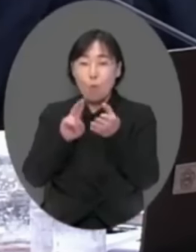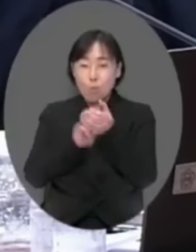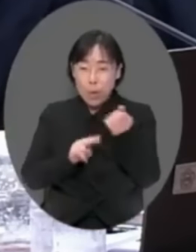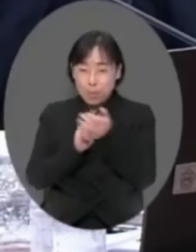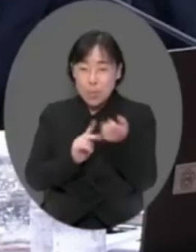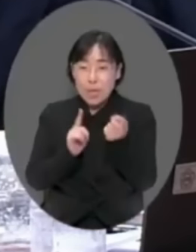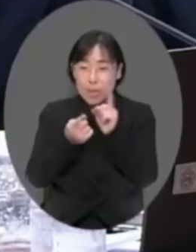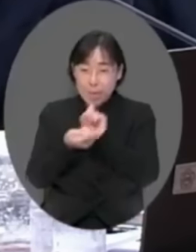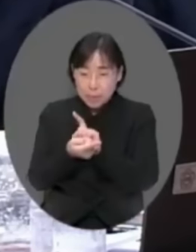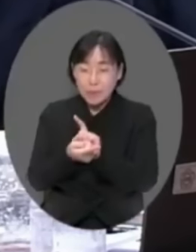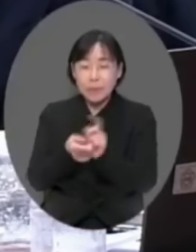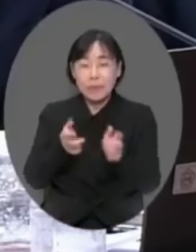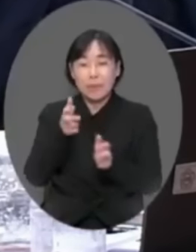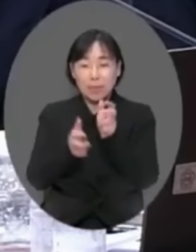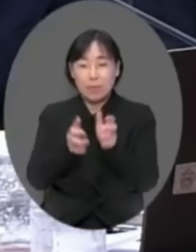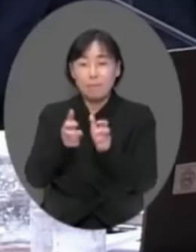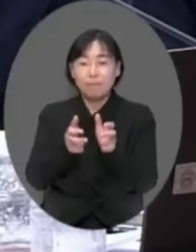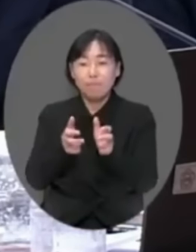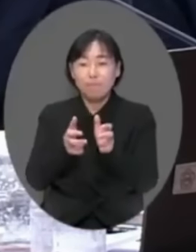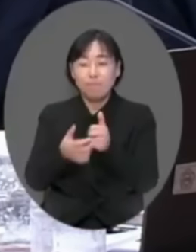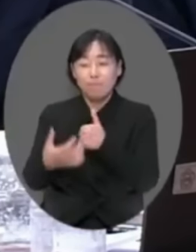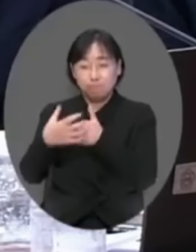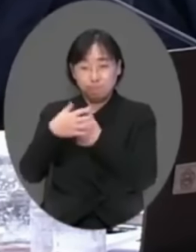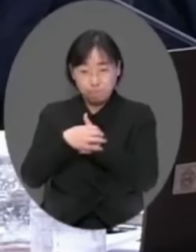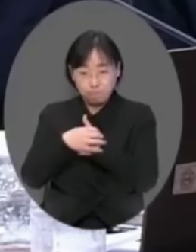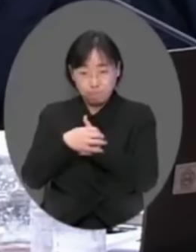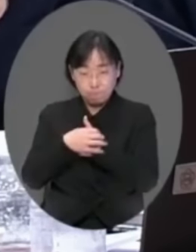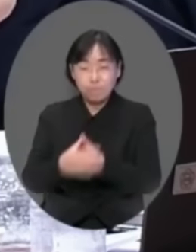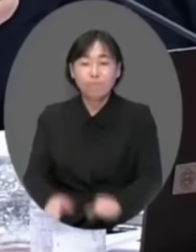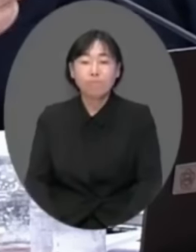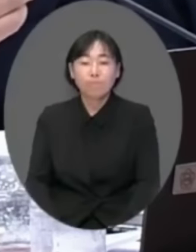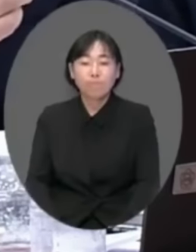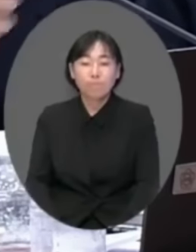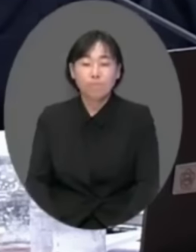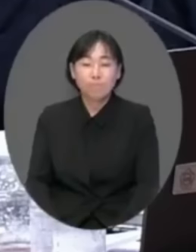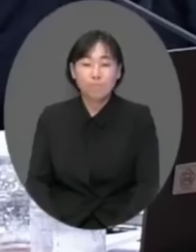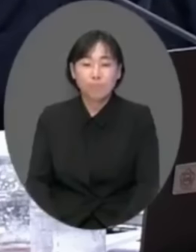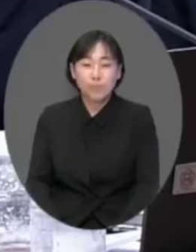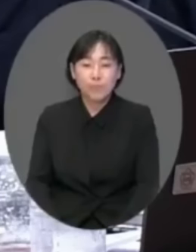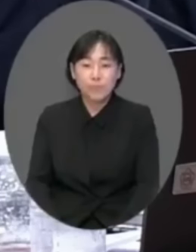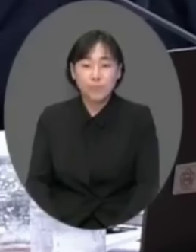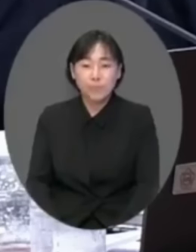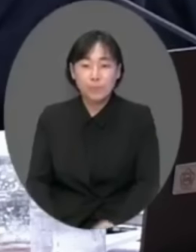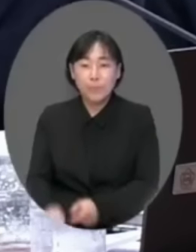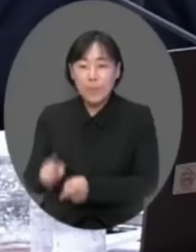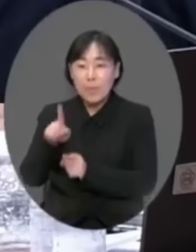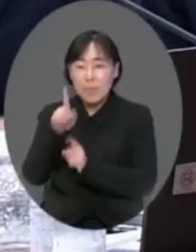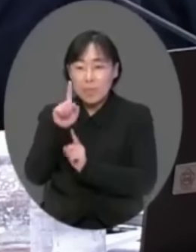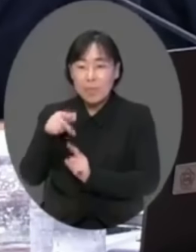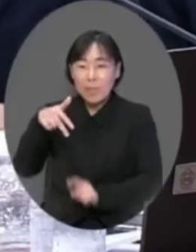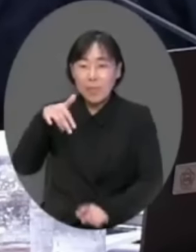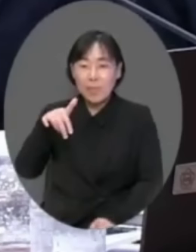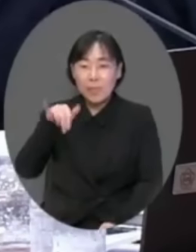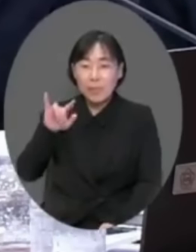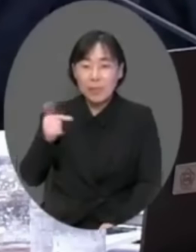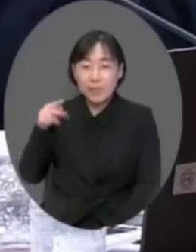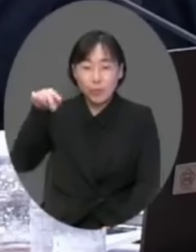주로하고 있어요 우리 코바코는 이게 대행 업무입니다 그럼 그 이진석 위원장님 그 민영삼